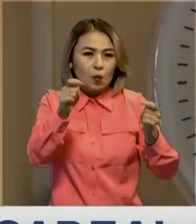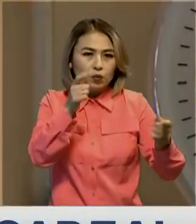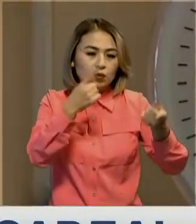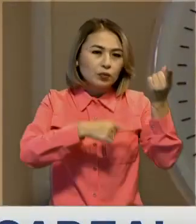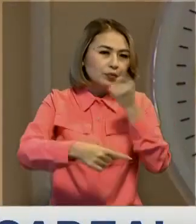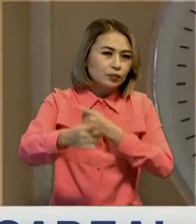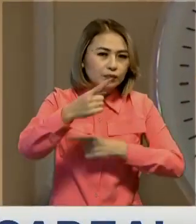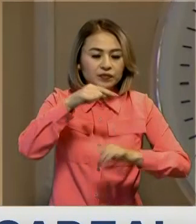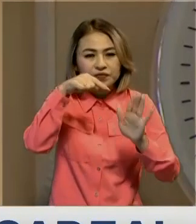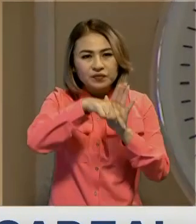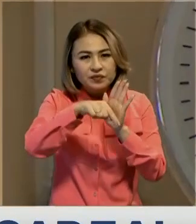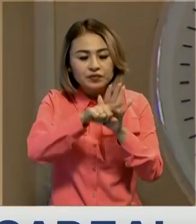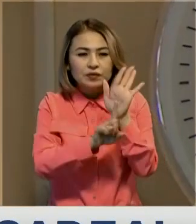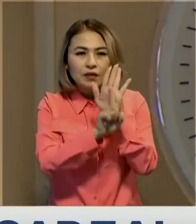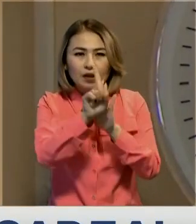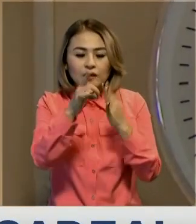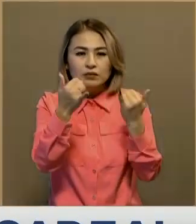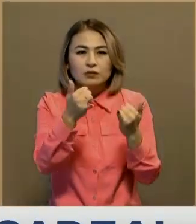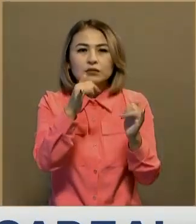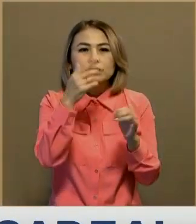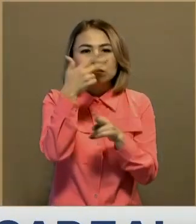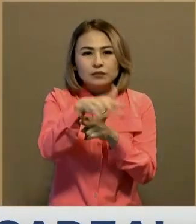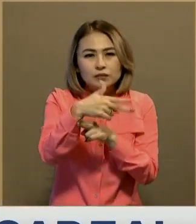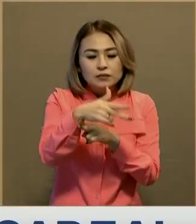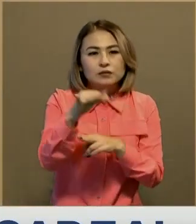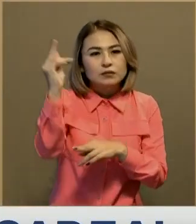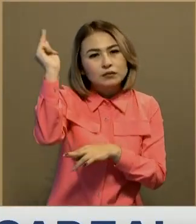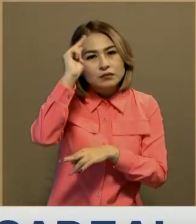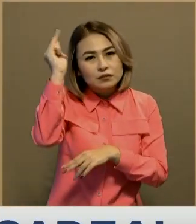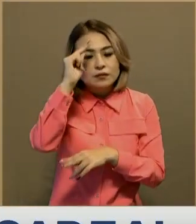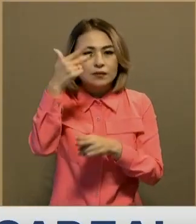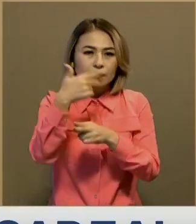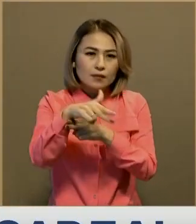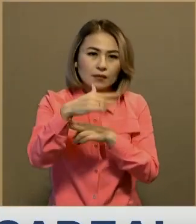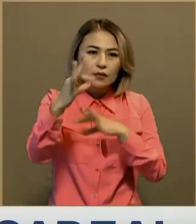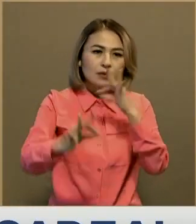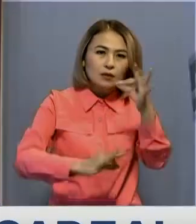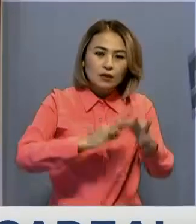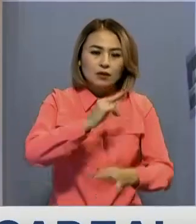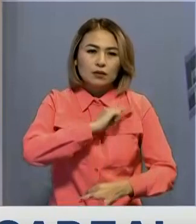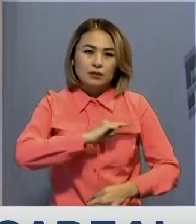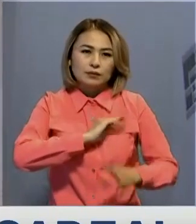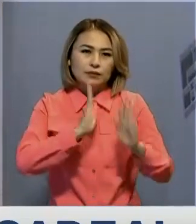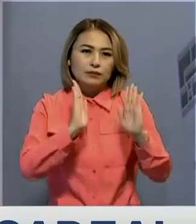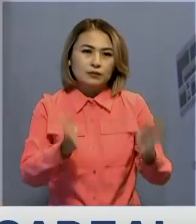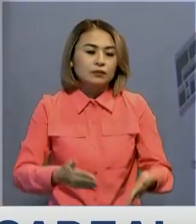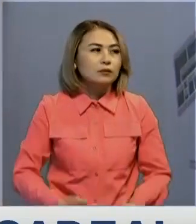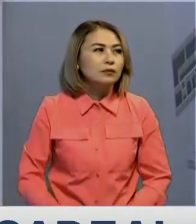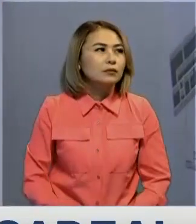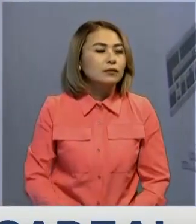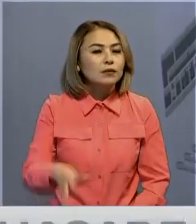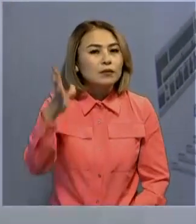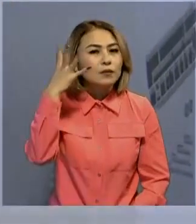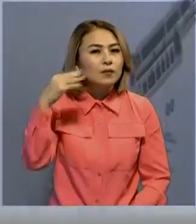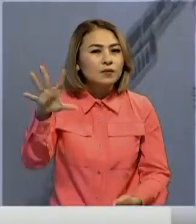мақсатында көптеген іс-шаралар қолға алынды. Солардың бірі бейне бақылау. Білім ошақтарындағы камералар тәулік бойы істеп тұрады. Алматыдағы қала